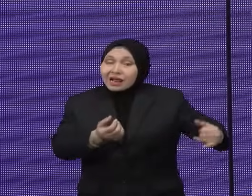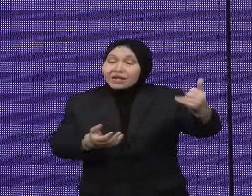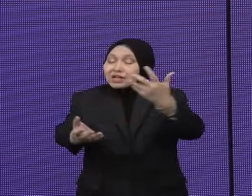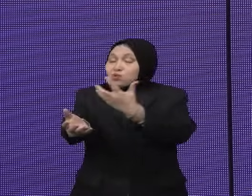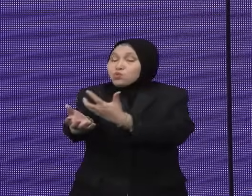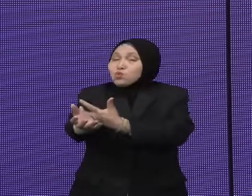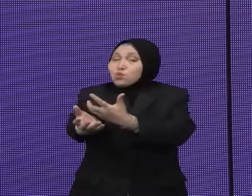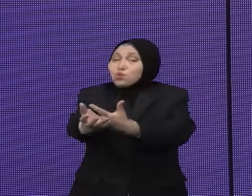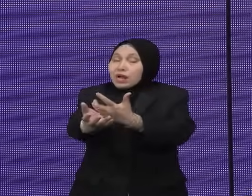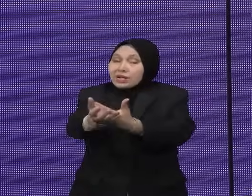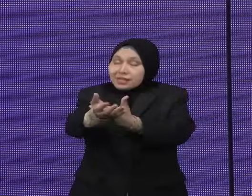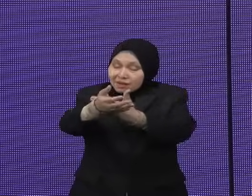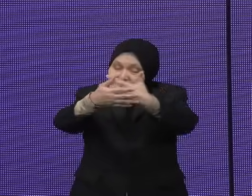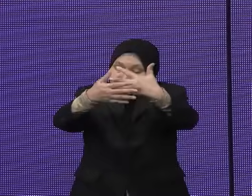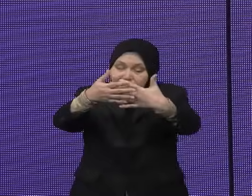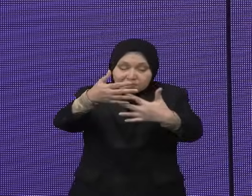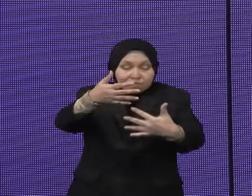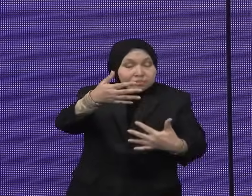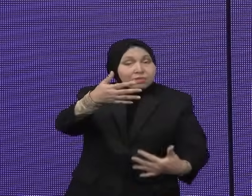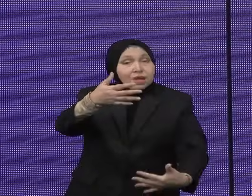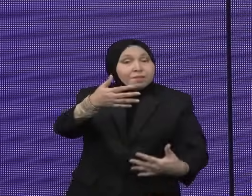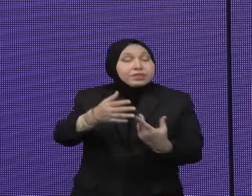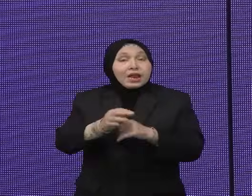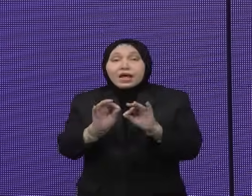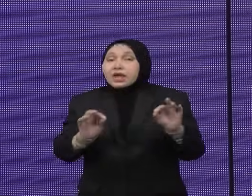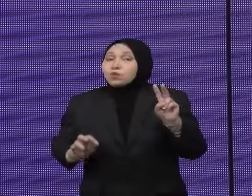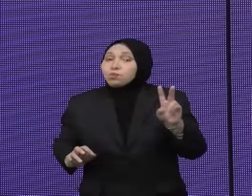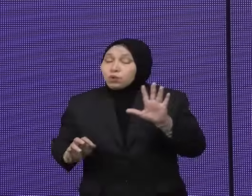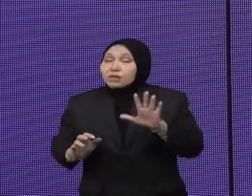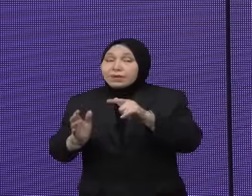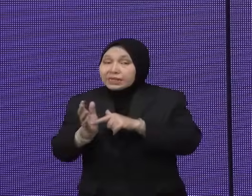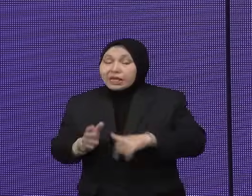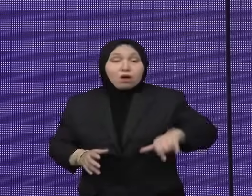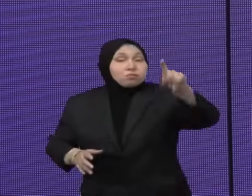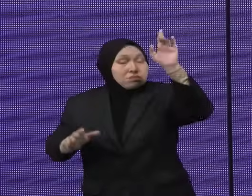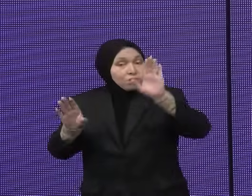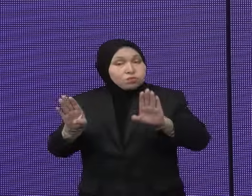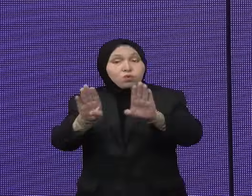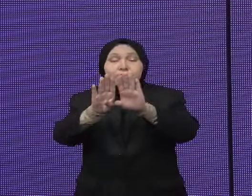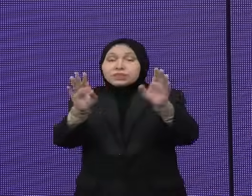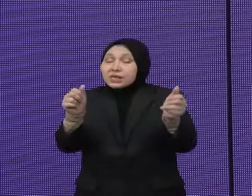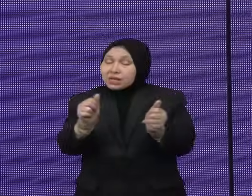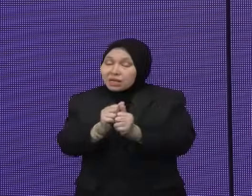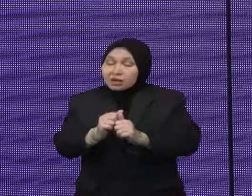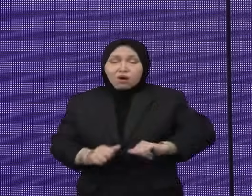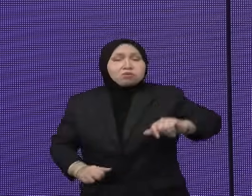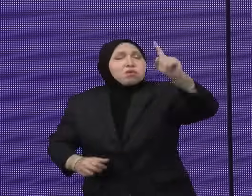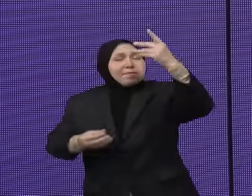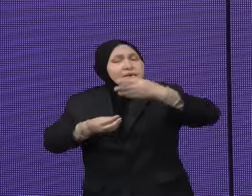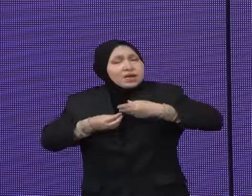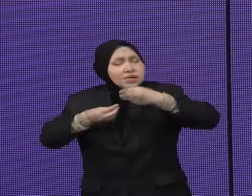keturunan yang ke bawah. Maka di dalam ayat 25 ini Allah akhirkan dengan wallahu ghafur. Allah